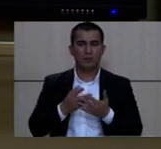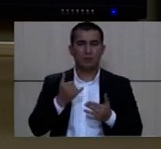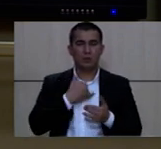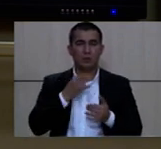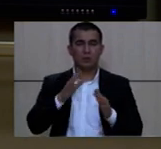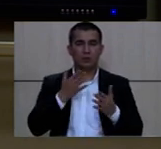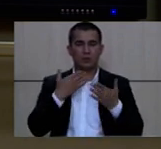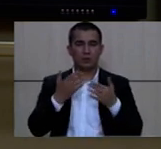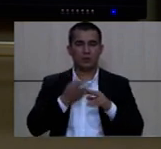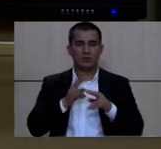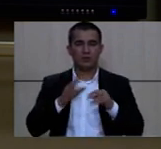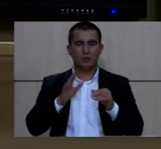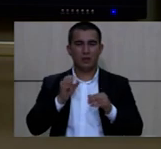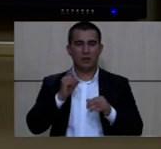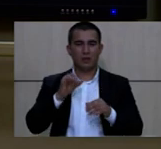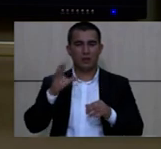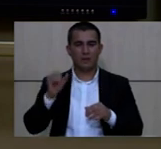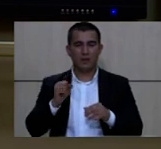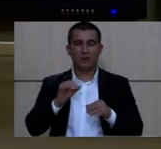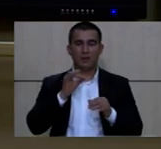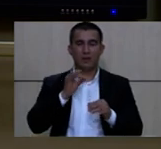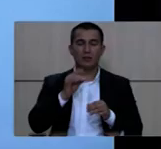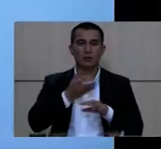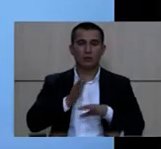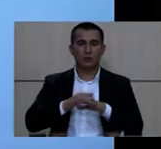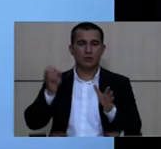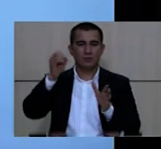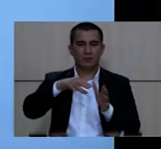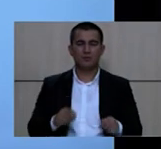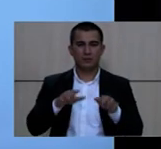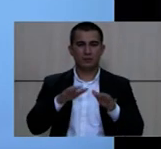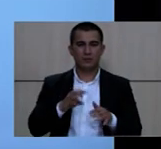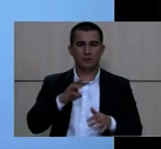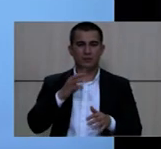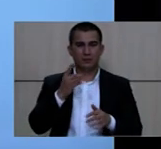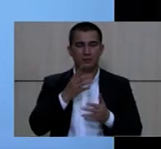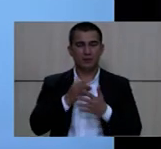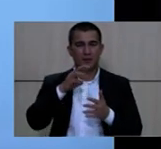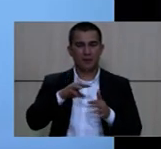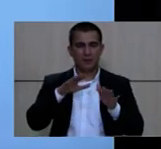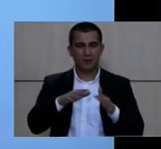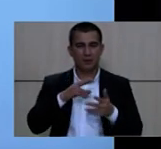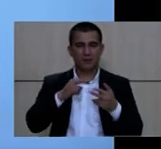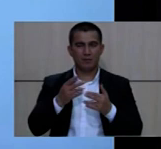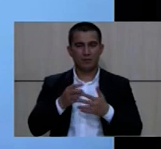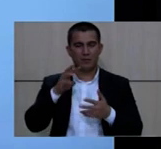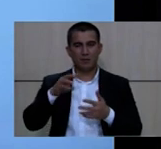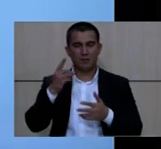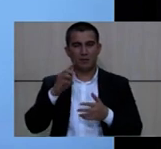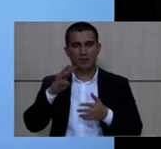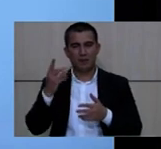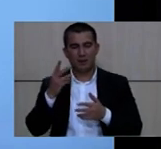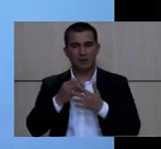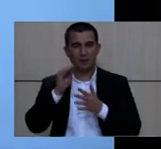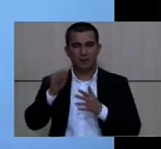aravacha va yukning massasini birgalikda nazarda tutamiz. Bu yerda biz M ning o'rniga M1 plus M2 ni qo'yamiz